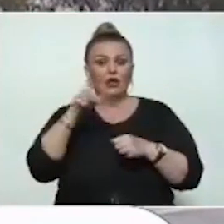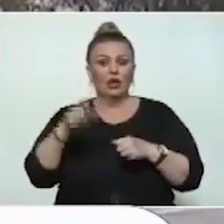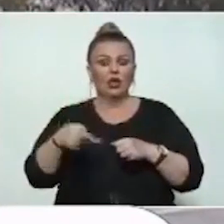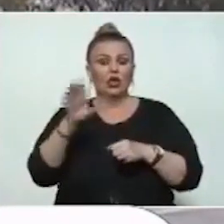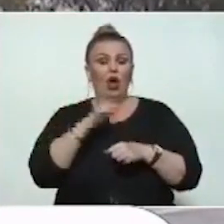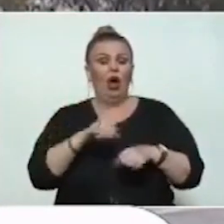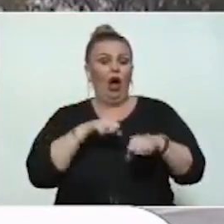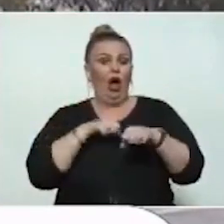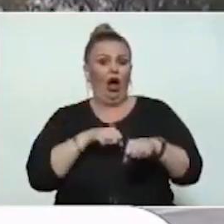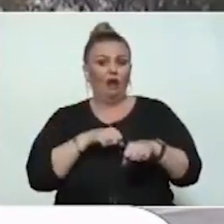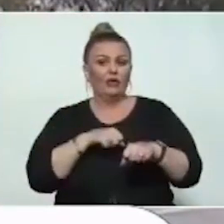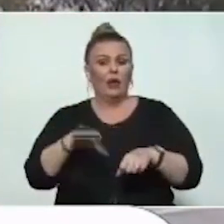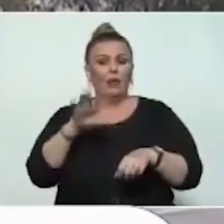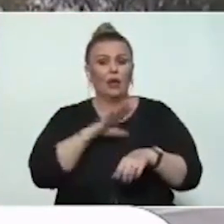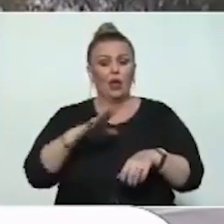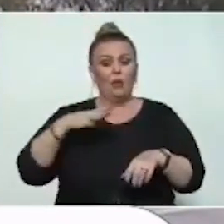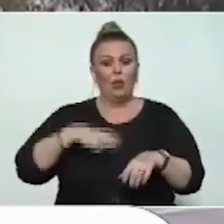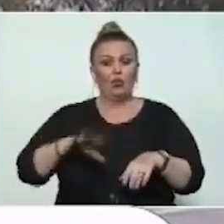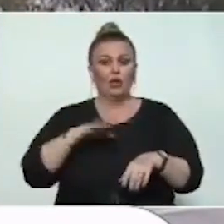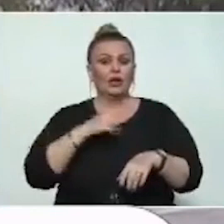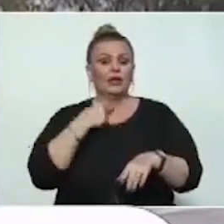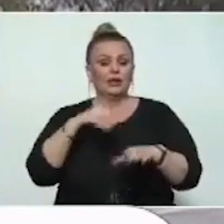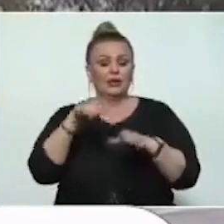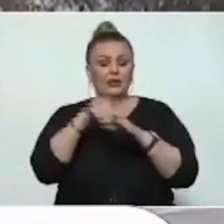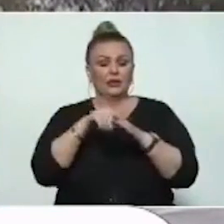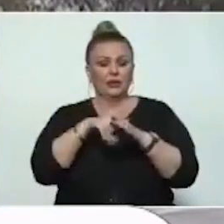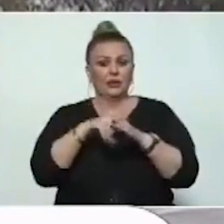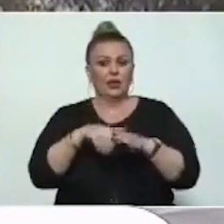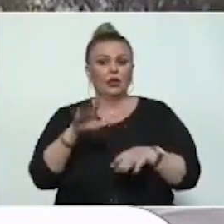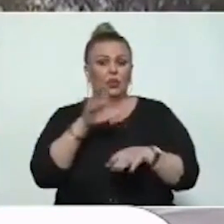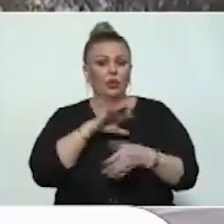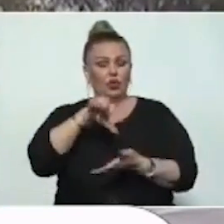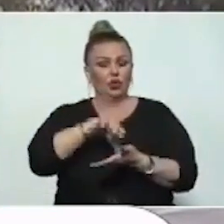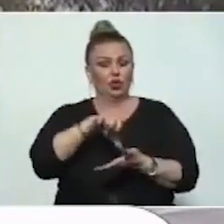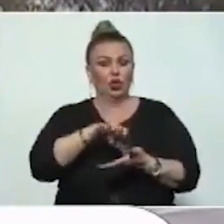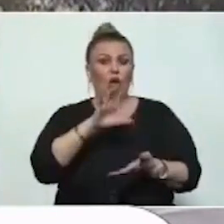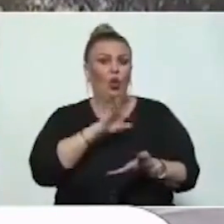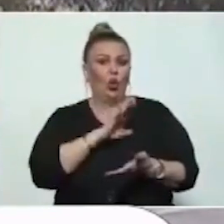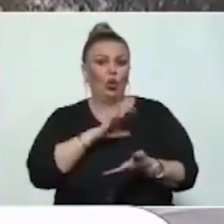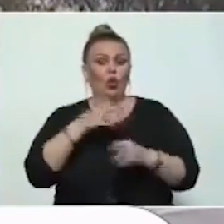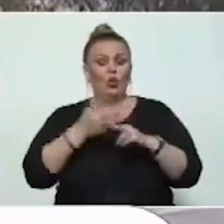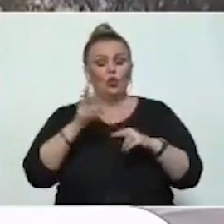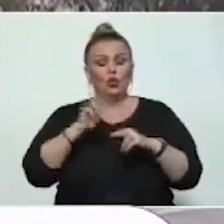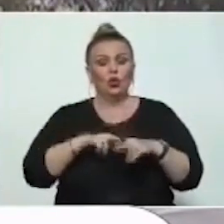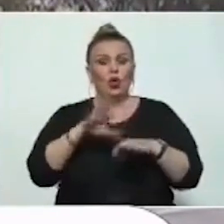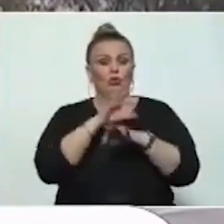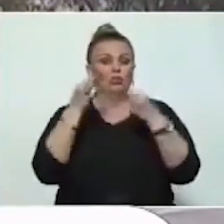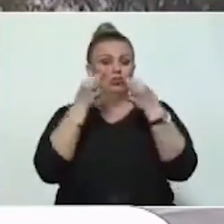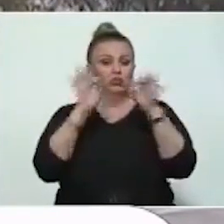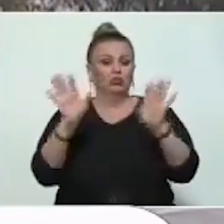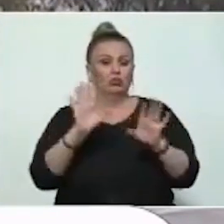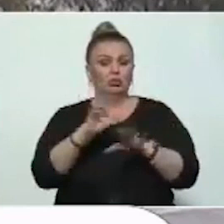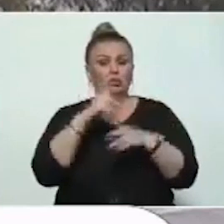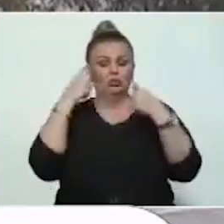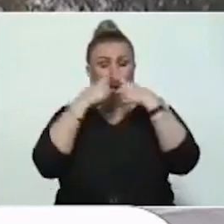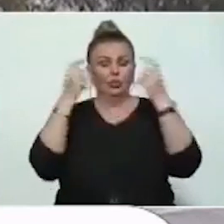lüləyi altında məcbur edilərək səs vermədə iştirak edirlər və bunun yol verilməz olduğunu